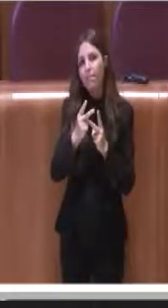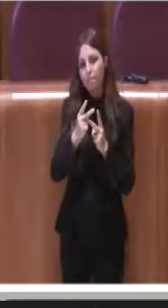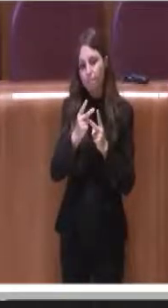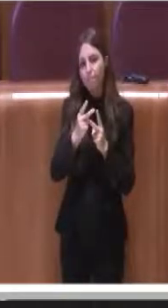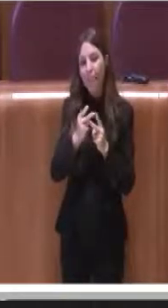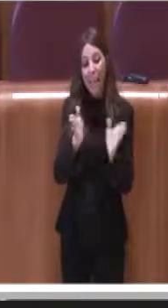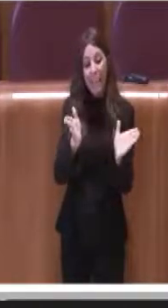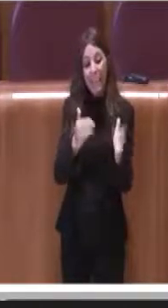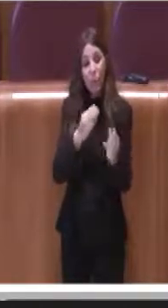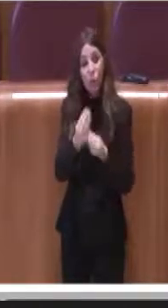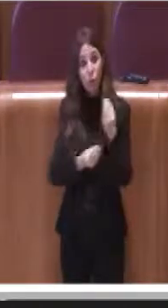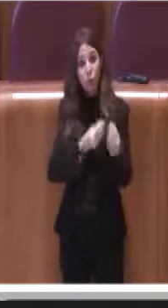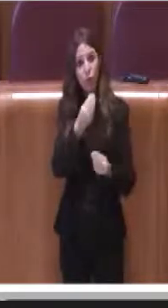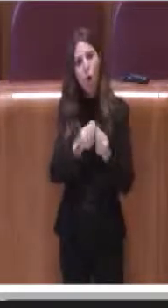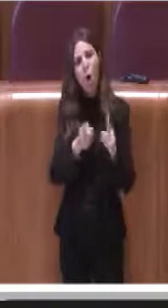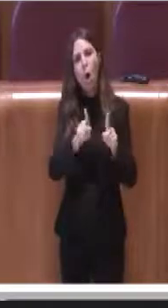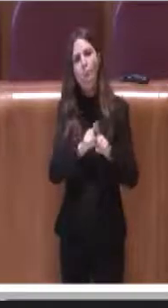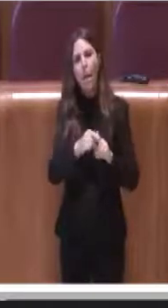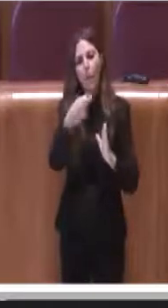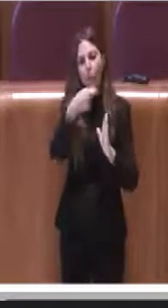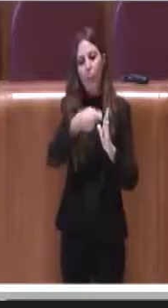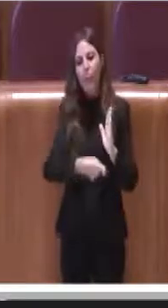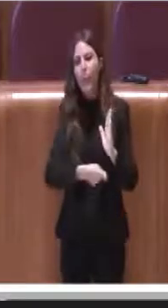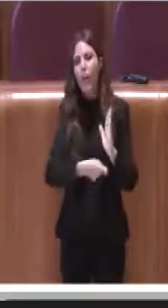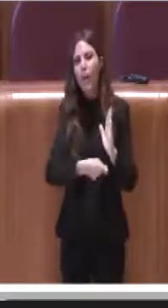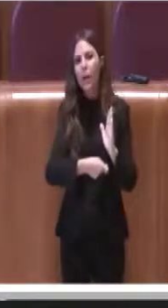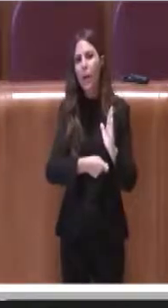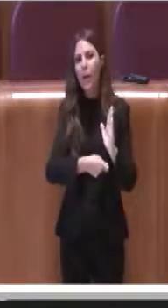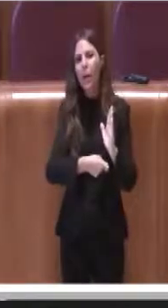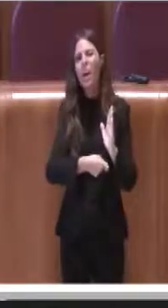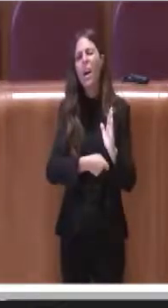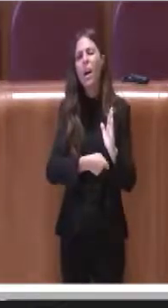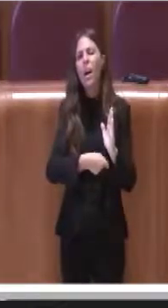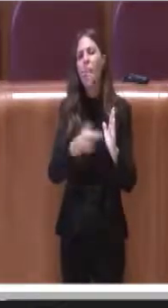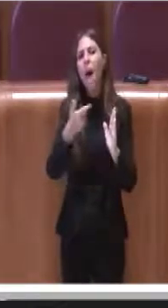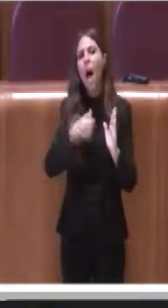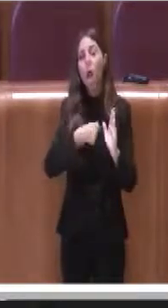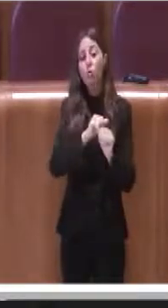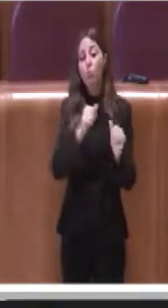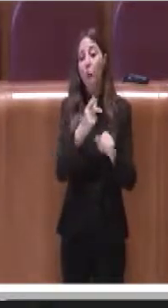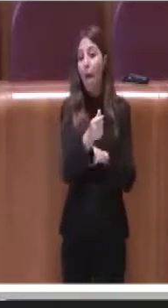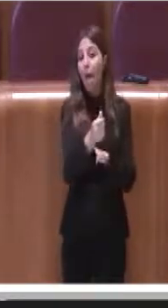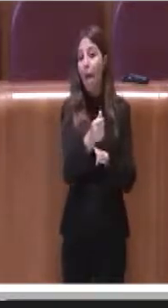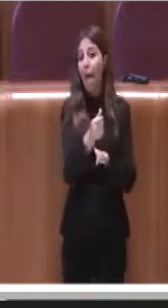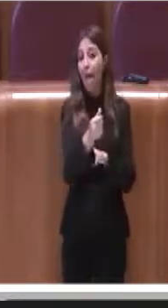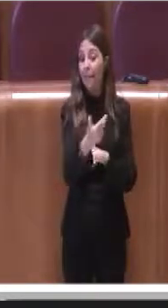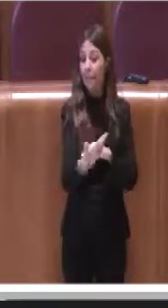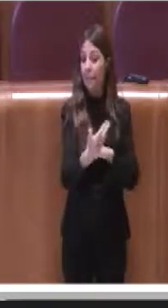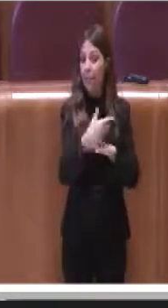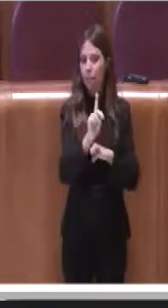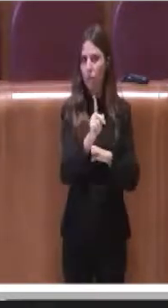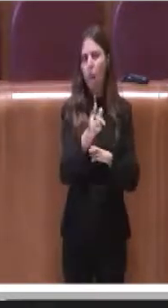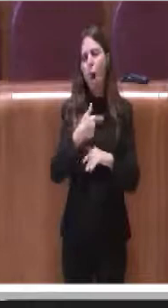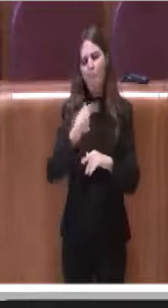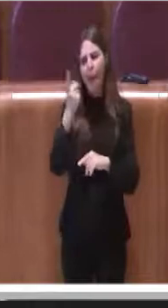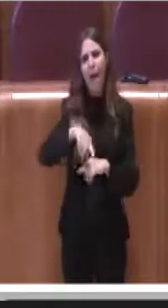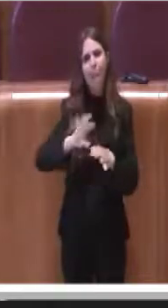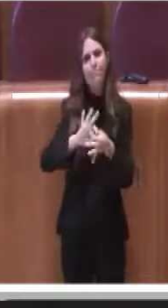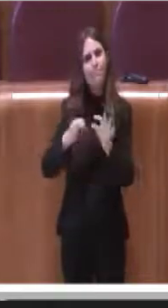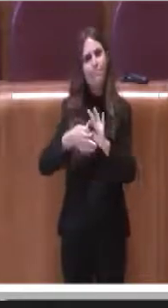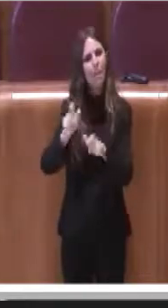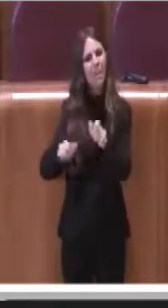questo settore, non tanto per diciamo, le entrate, ma soprattutto poi per le conseguenze che porta ai cittadini